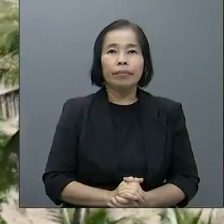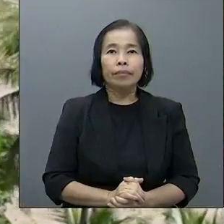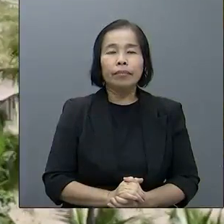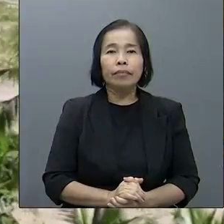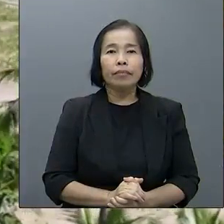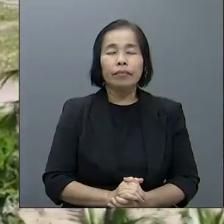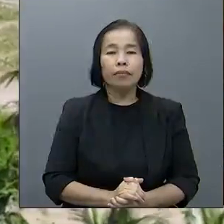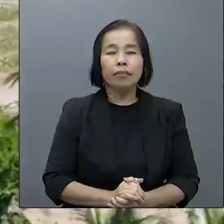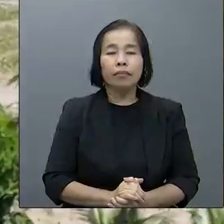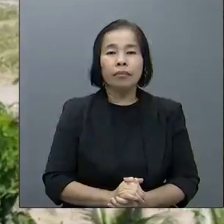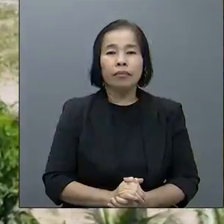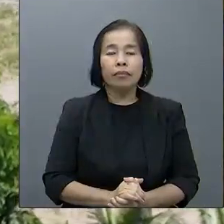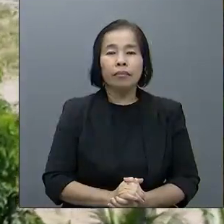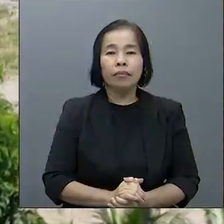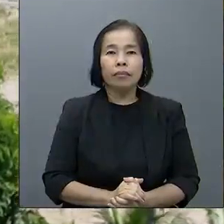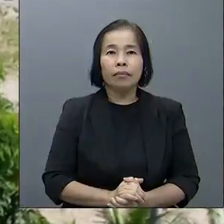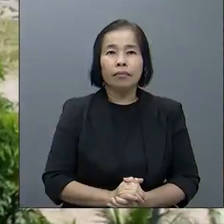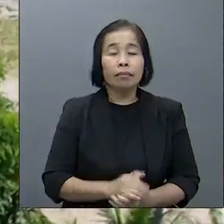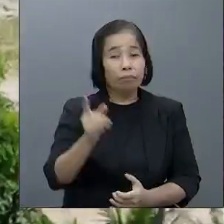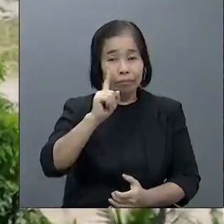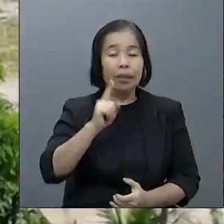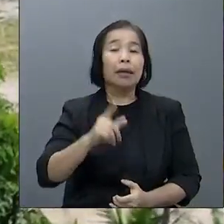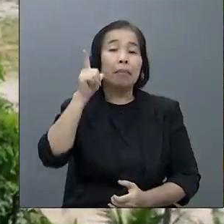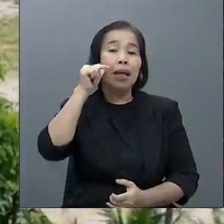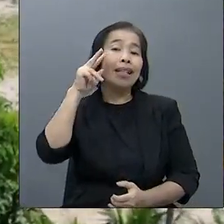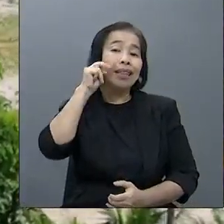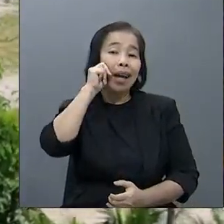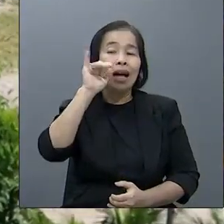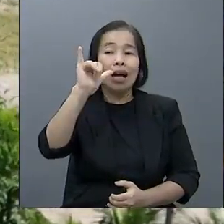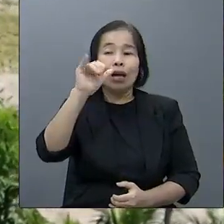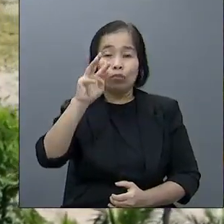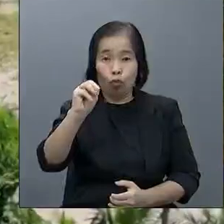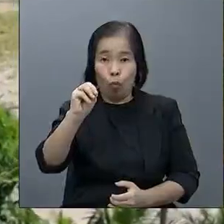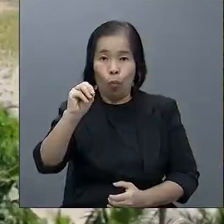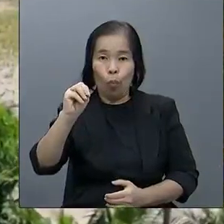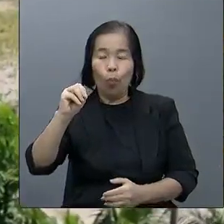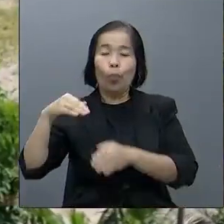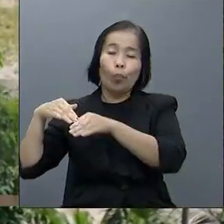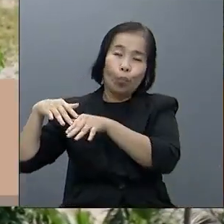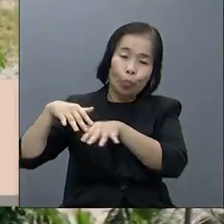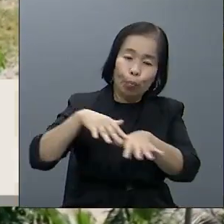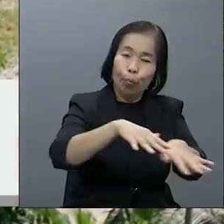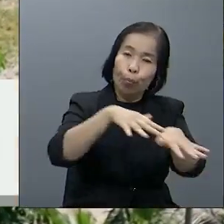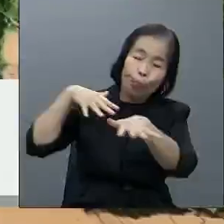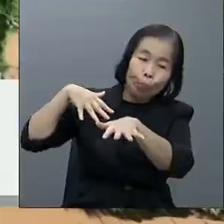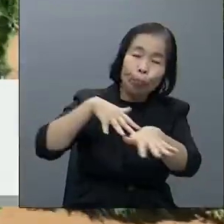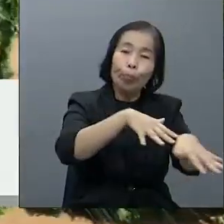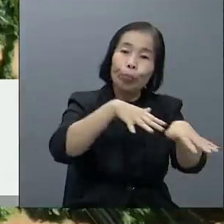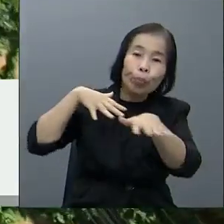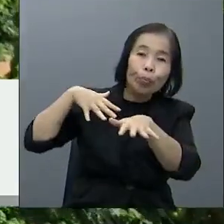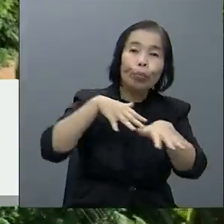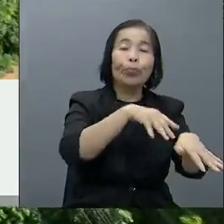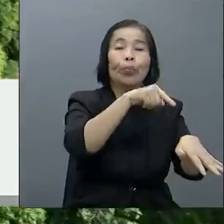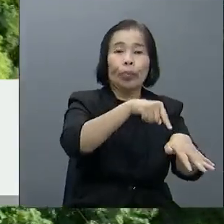นี่คือช่วงเวลาที่น้ำจากแม่น้ำยมไหลออกมาจากตอม่อสะพานบริเวณบ้านวังใหญ่หมู่ที่6ตำบลวัง